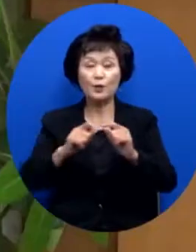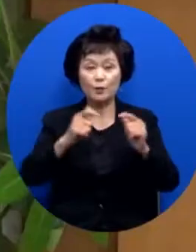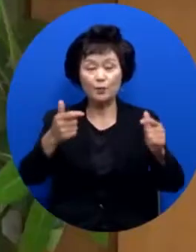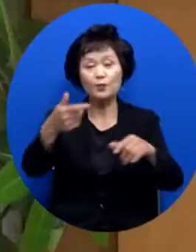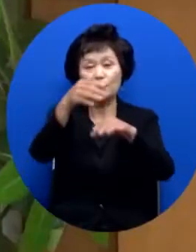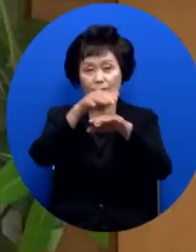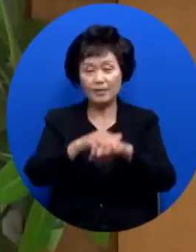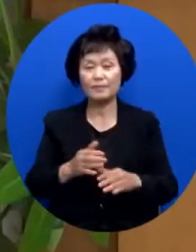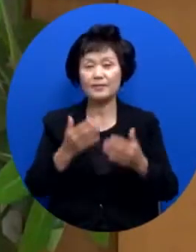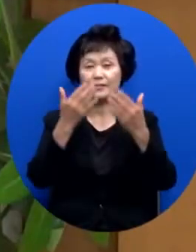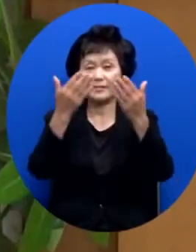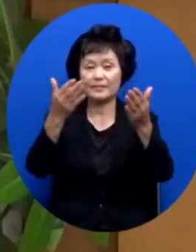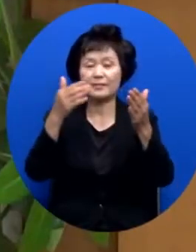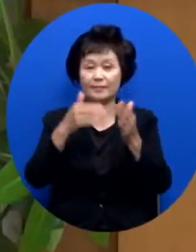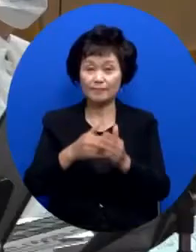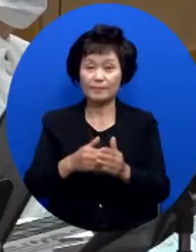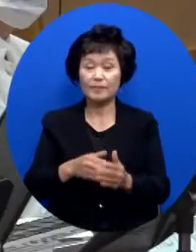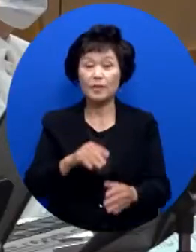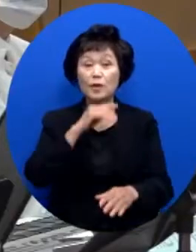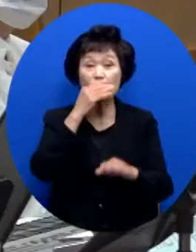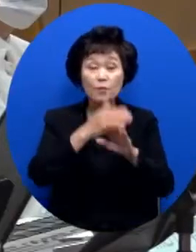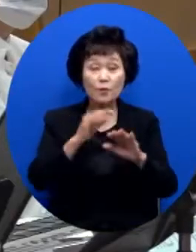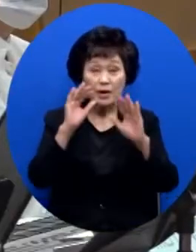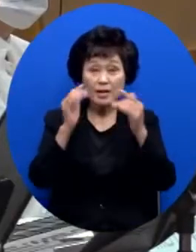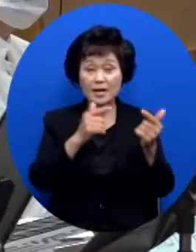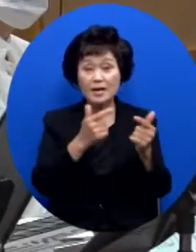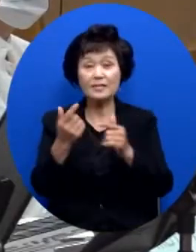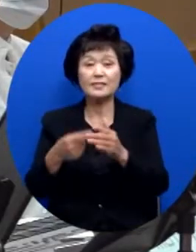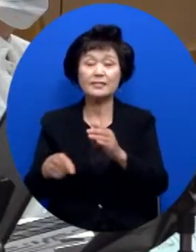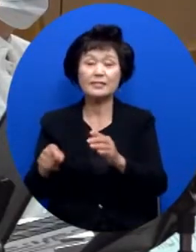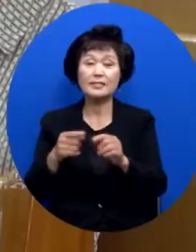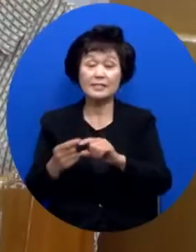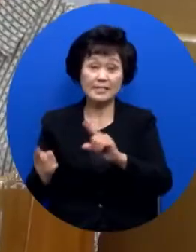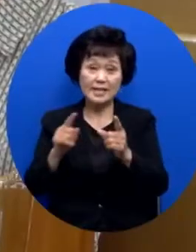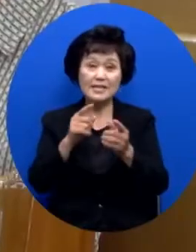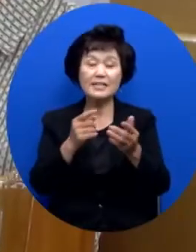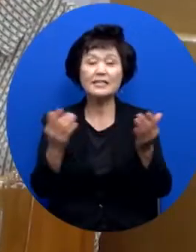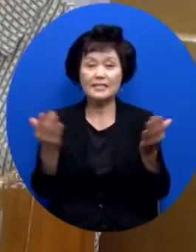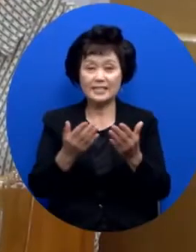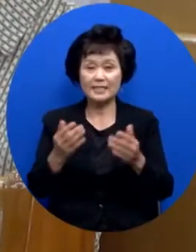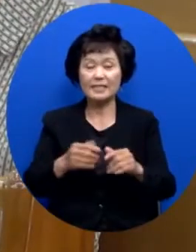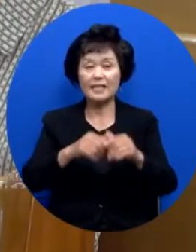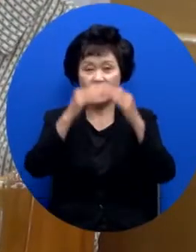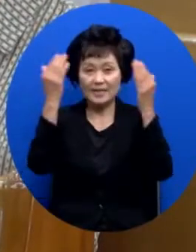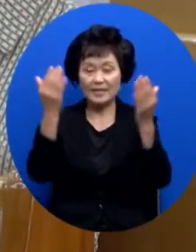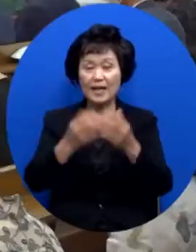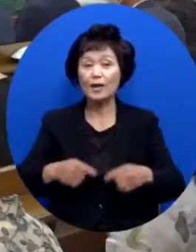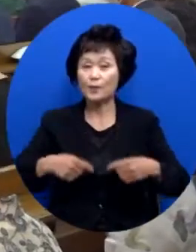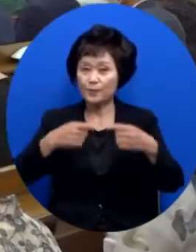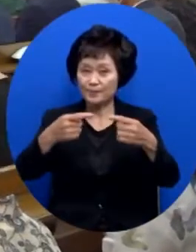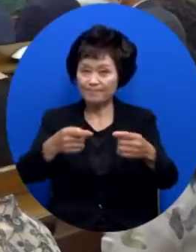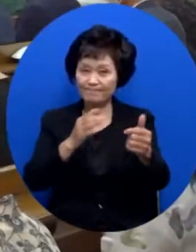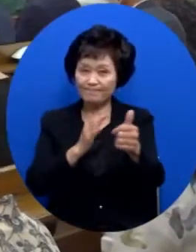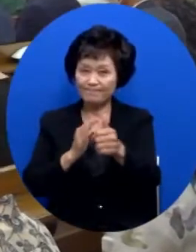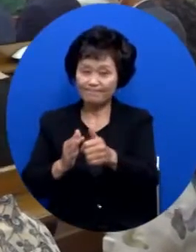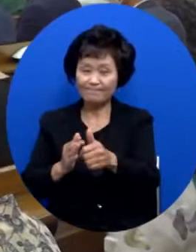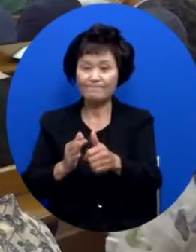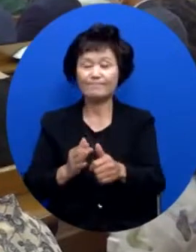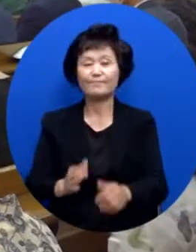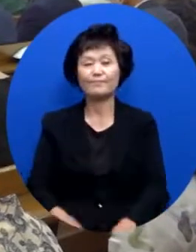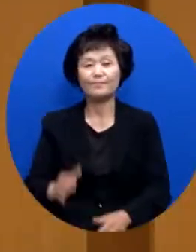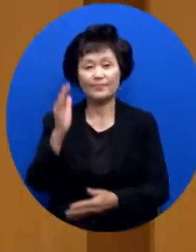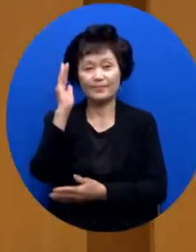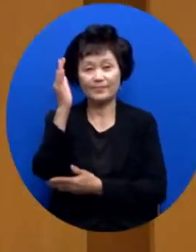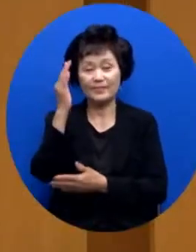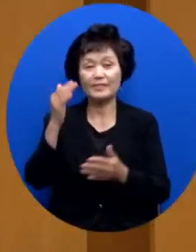목민교회 원로 목사는 북한 어린이를 살리는 일에 다 함께 동참하자고 전했습니다. 이어 북한의 복음화와 다음 세대 등을